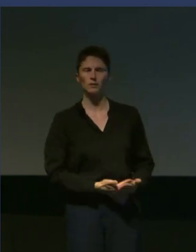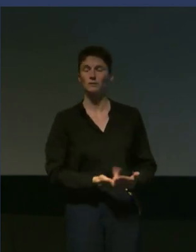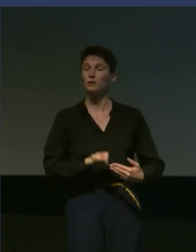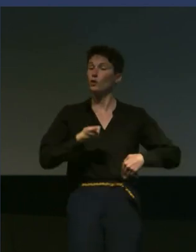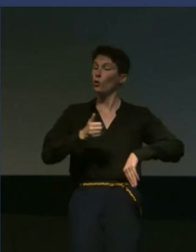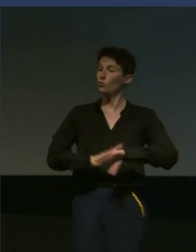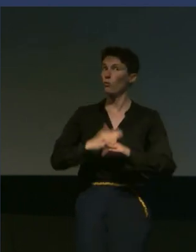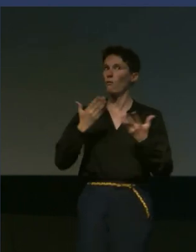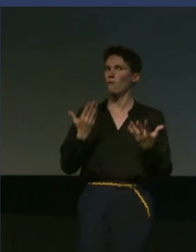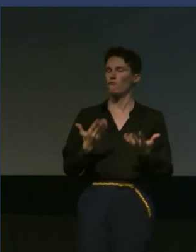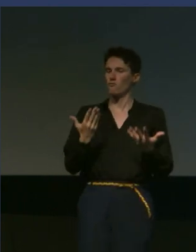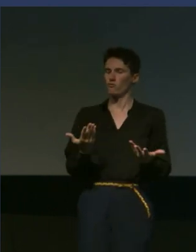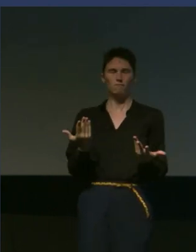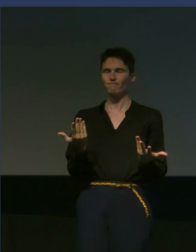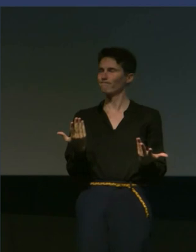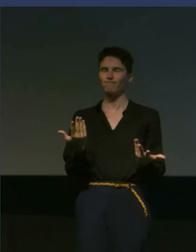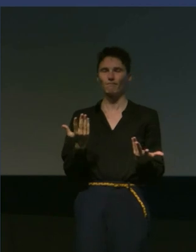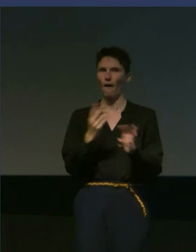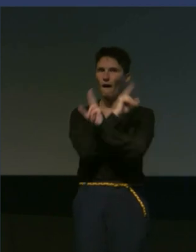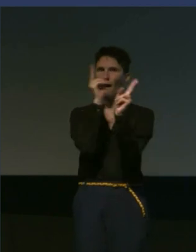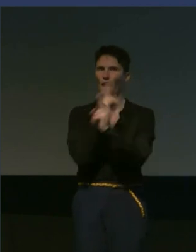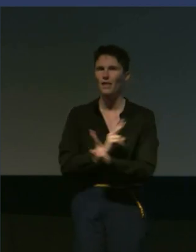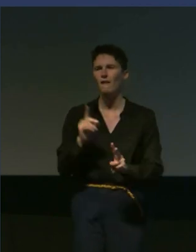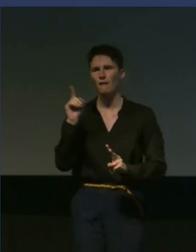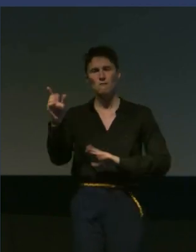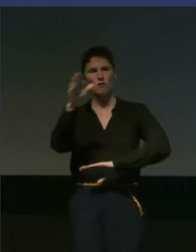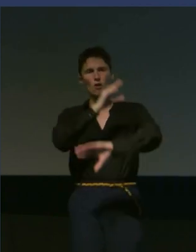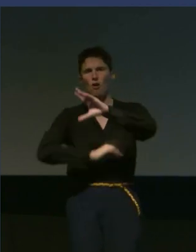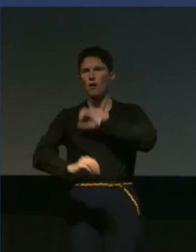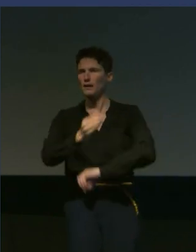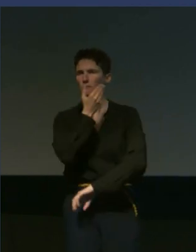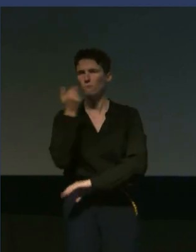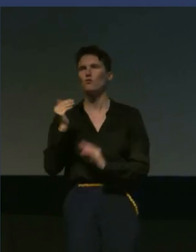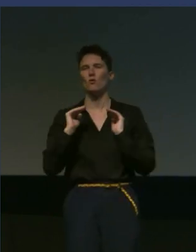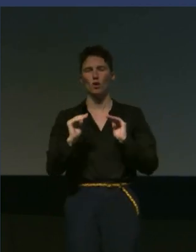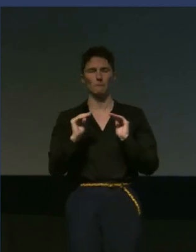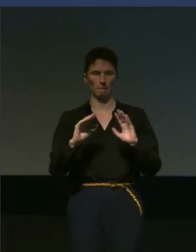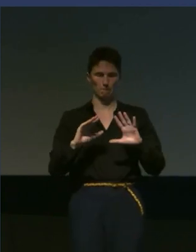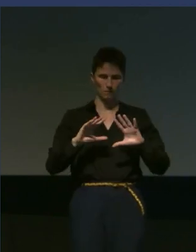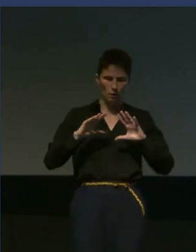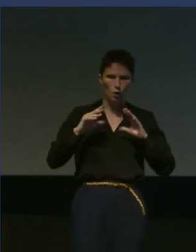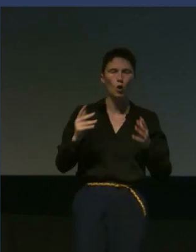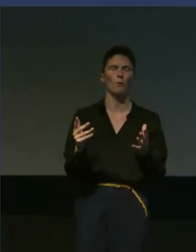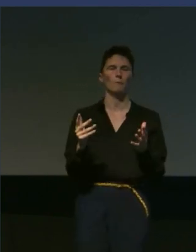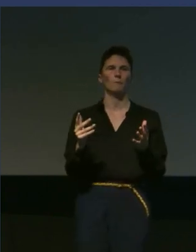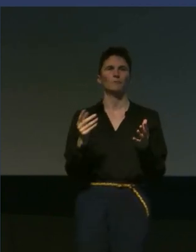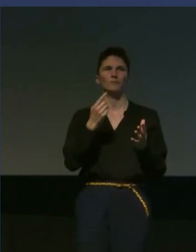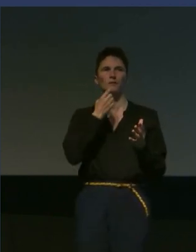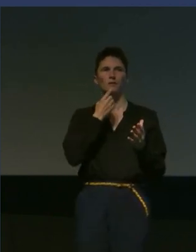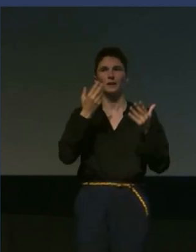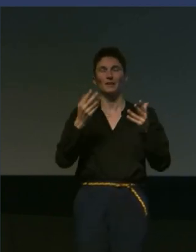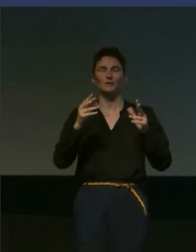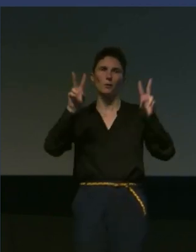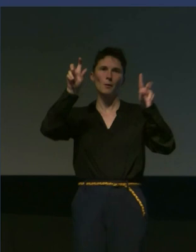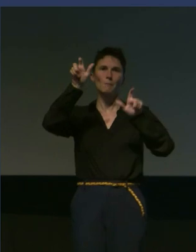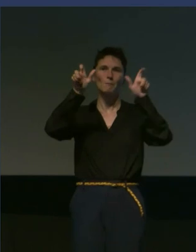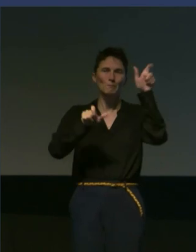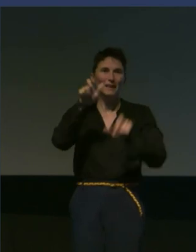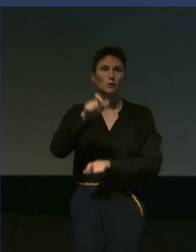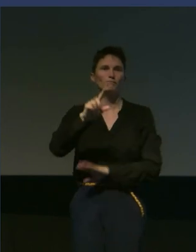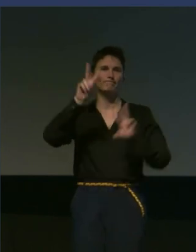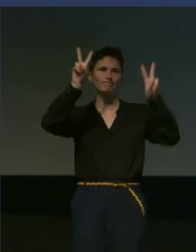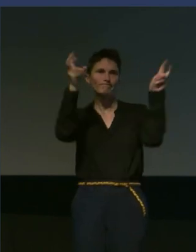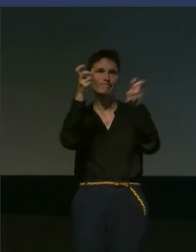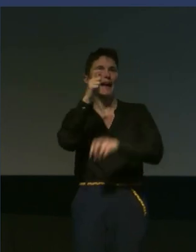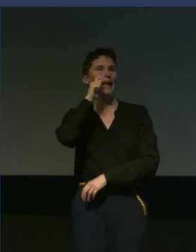plus du tout comme ça. Et c'est encore mieux, j'en veux plus, c'est que maintenant, on a les experts. Voilà. Je